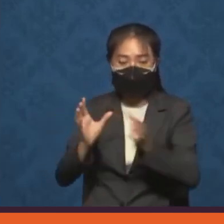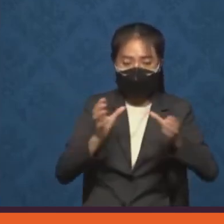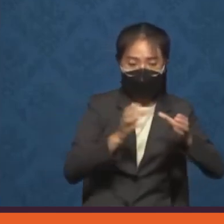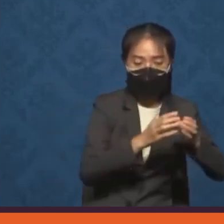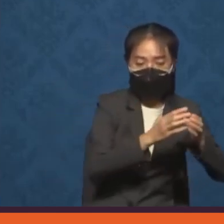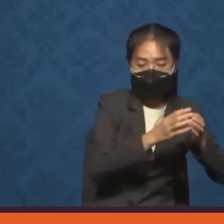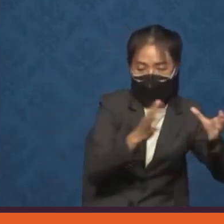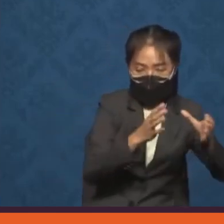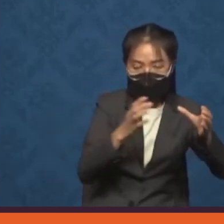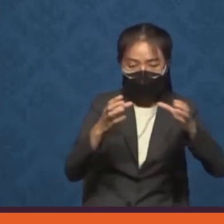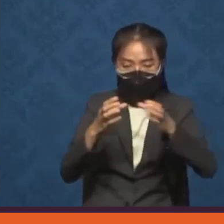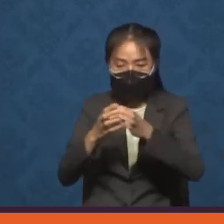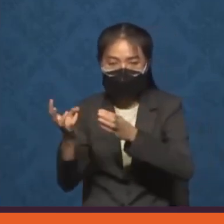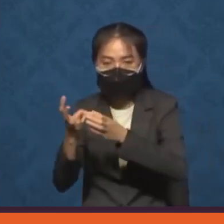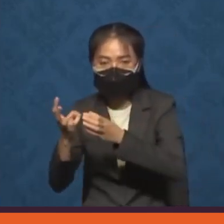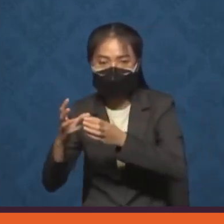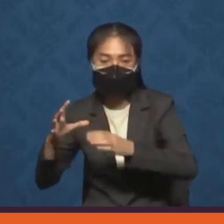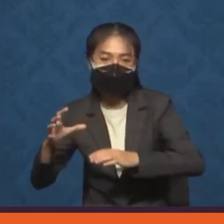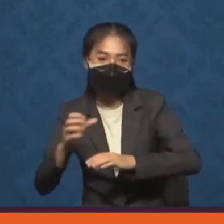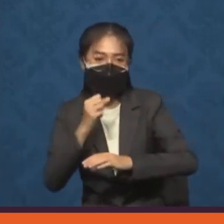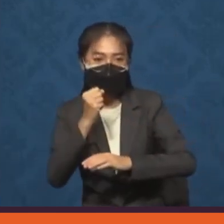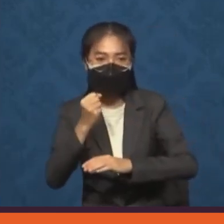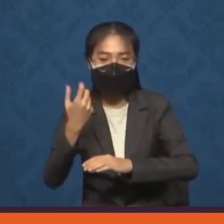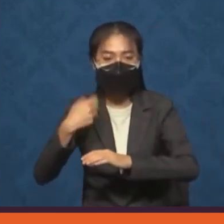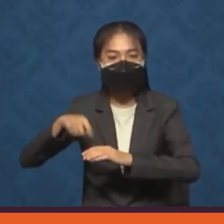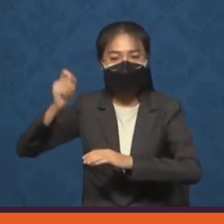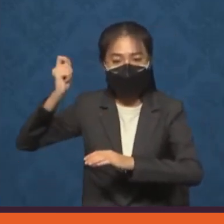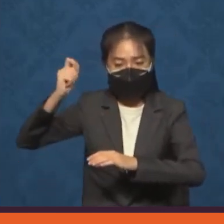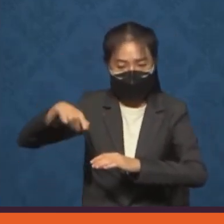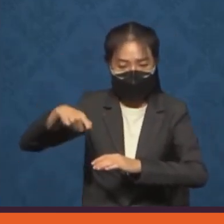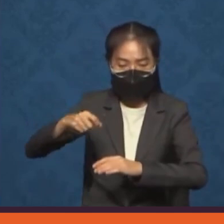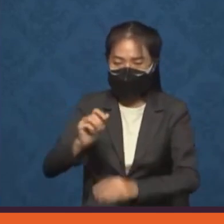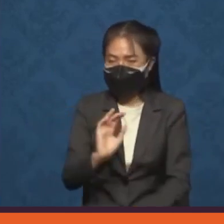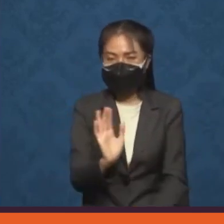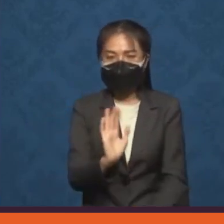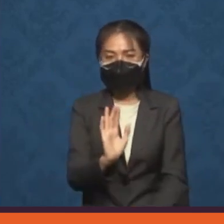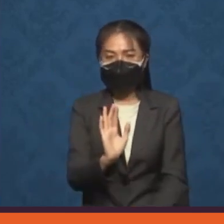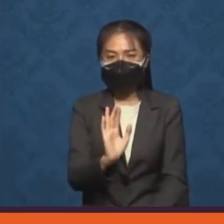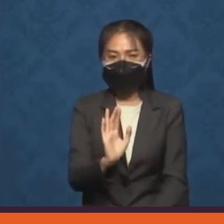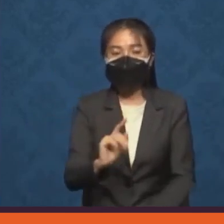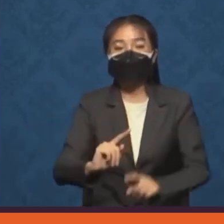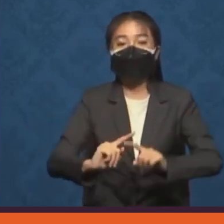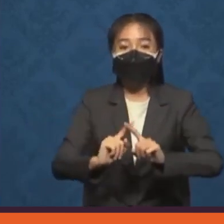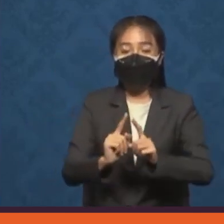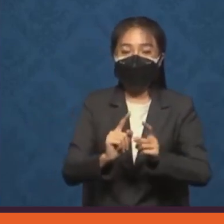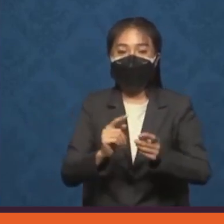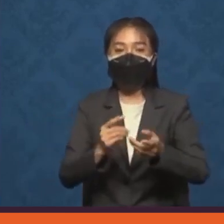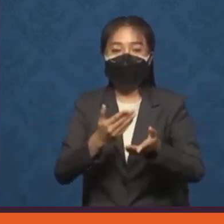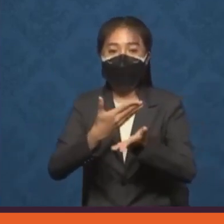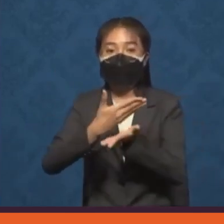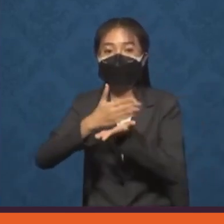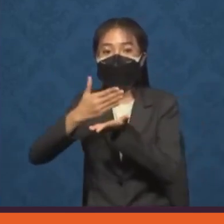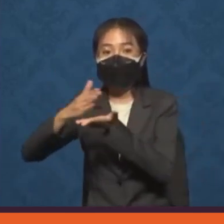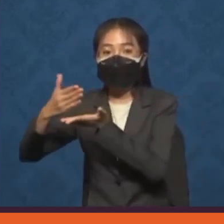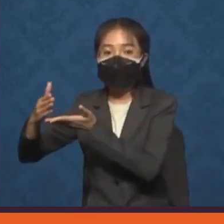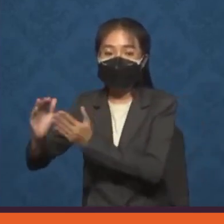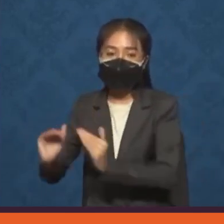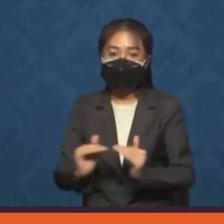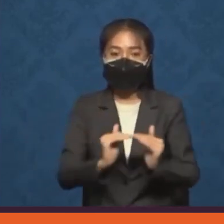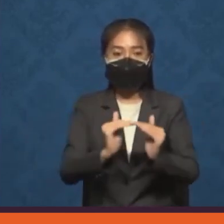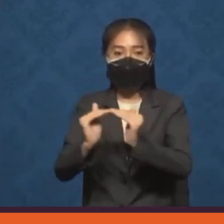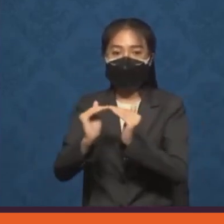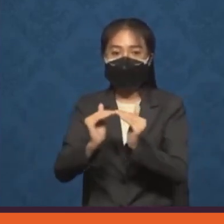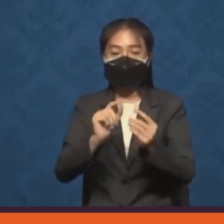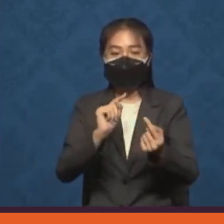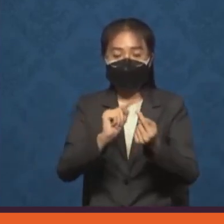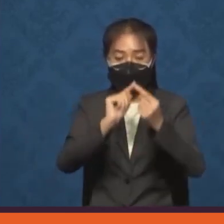ายไหนยึดศาลรัฐธรรมนูญและองค์กรอิสระได้อีกต่อไปแต่มาจากการแบ่งสรรปันส่วนที่ยุติธรรมที่สุดนั่นก็คือรัฐ